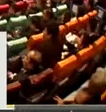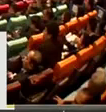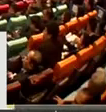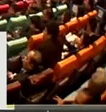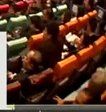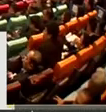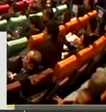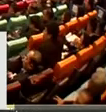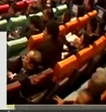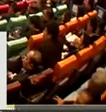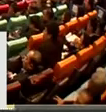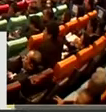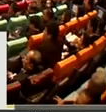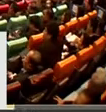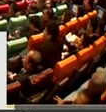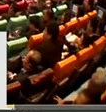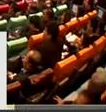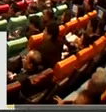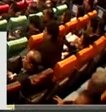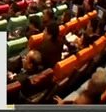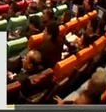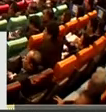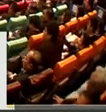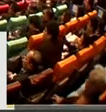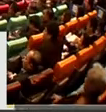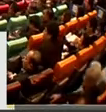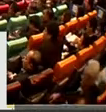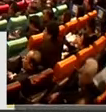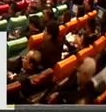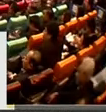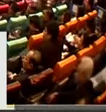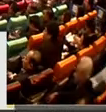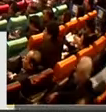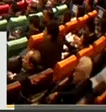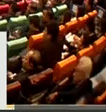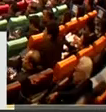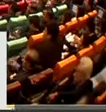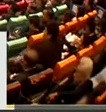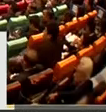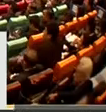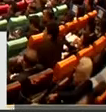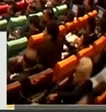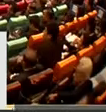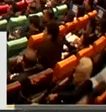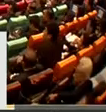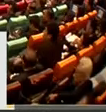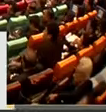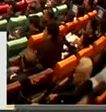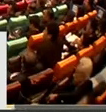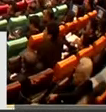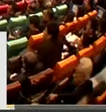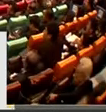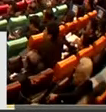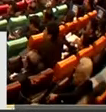ชัยวุฒิบรรณวัฒน์นะครับ โทษครับ พลเอกประยุทธ์จันทร์โอชาครับ 135นายชาญวิทย์ผ